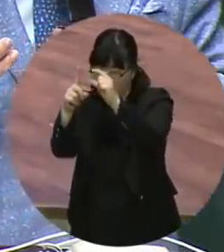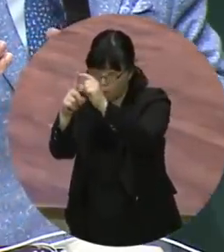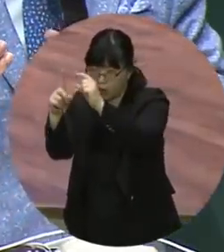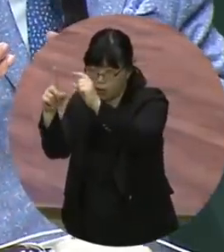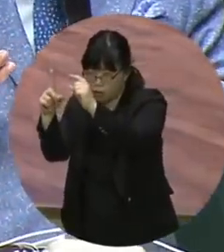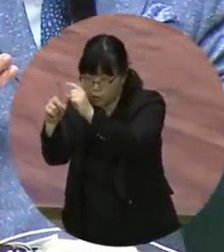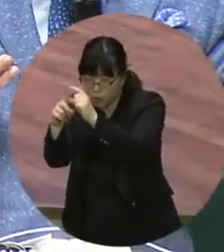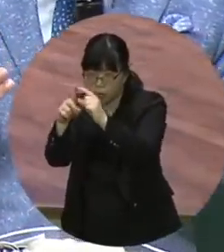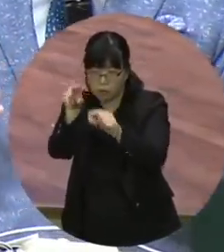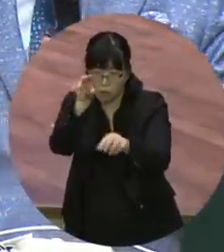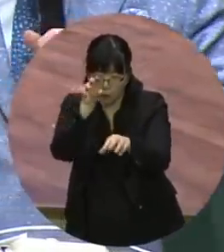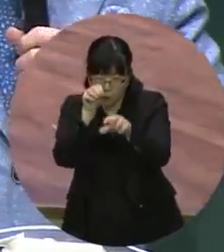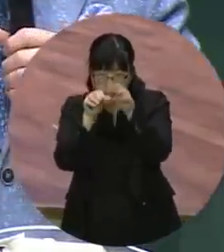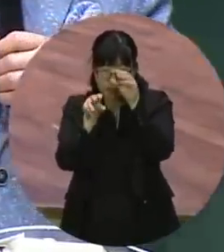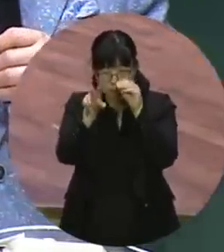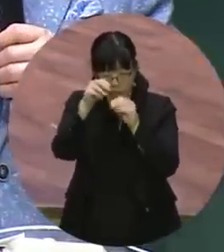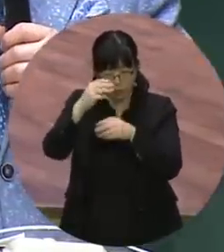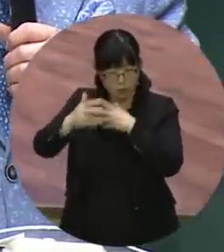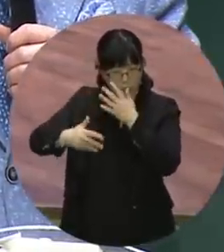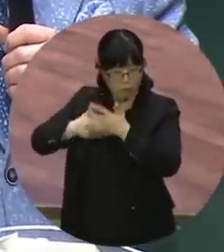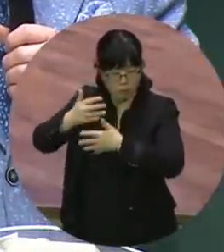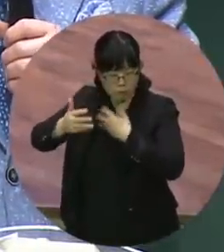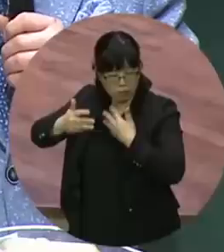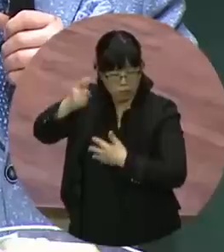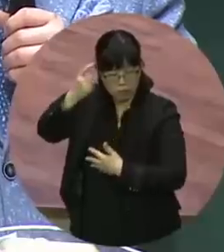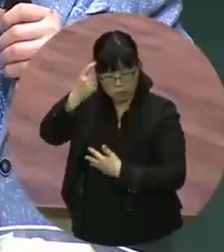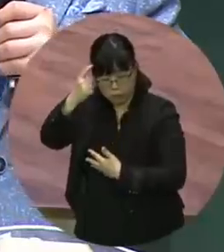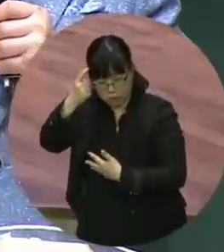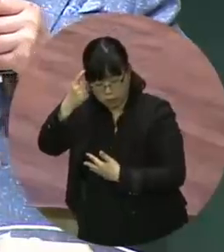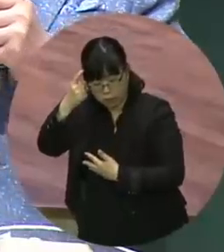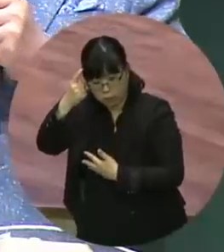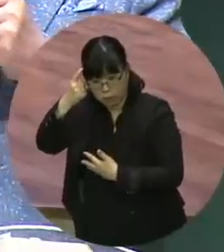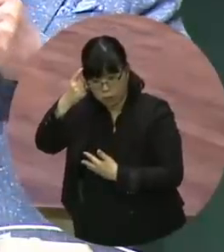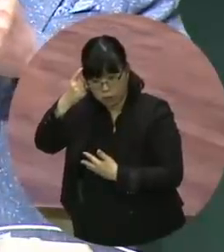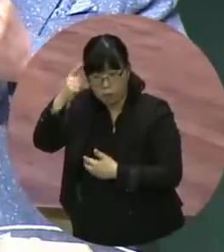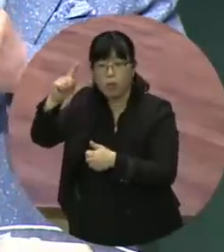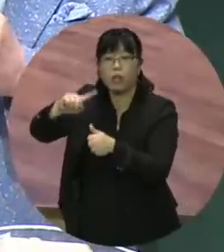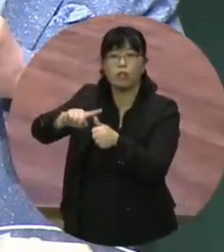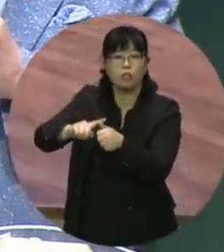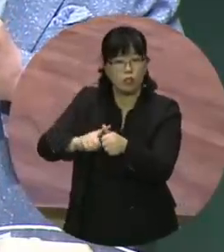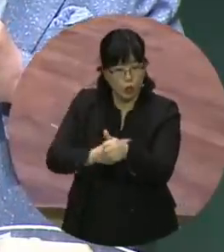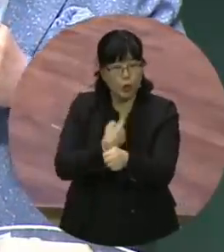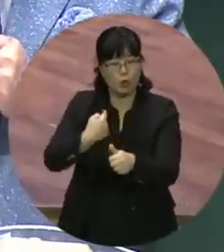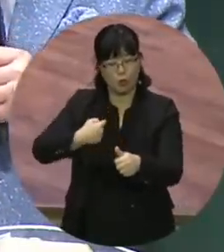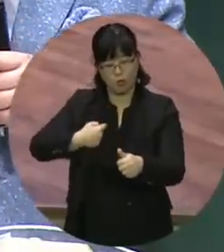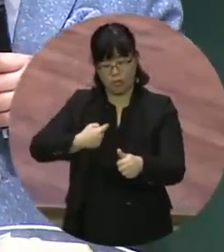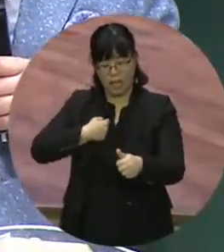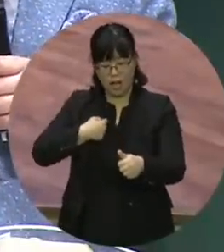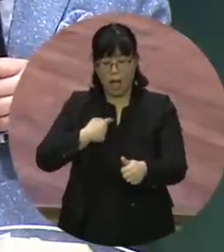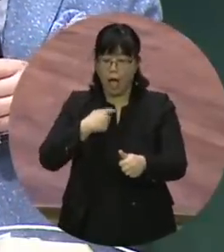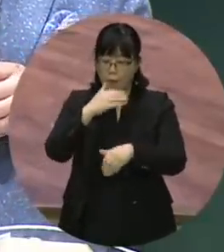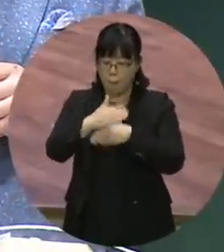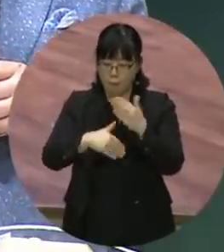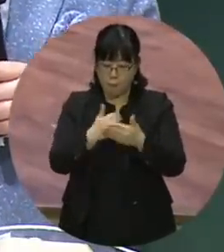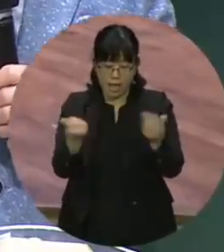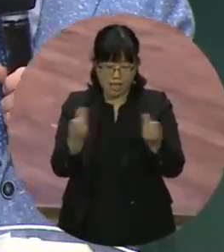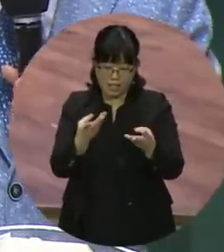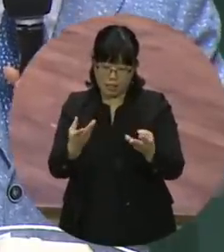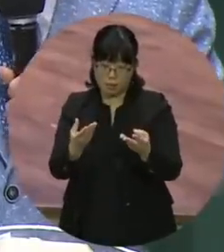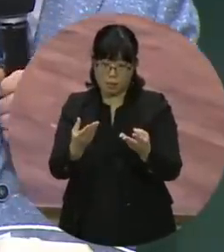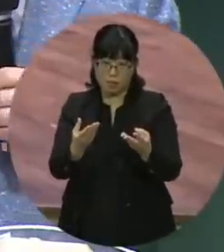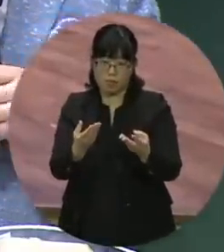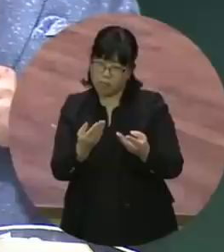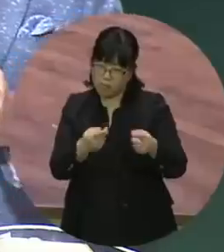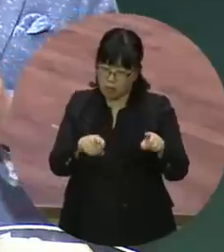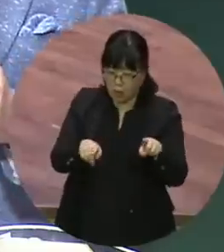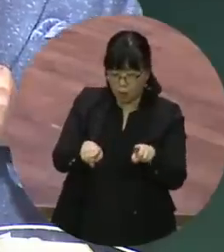것으로 묵상하면서 여러분이 그렇게 하다 보면 이것이 내 것이 되어진단 말이에요. 그렇게 자꾸 여러분 한번